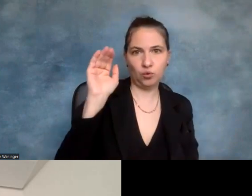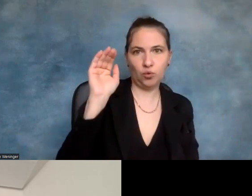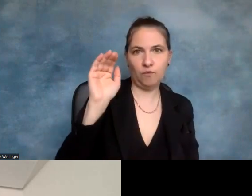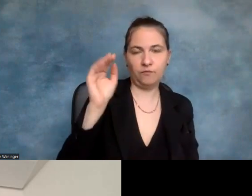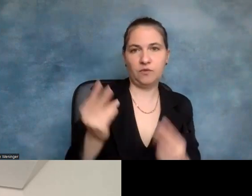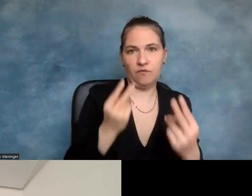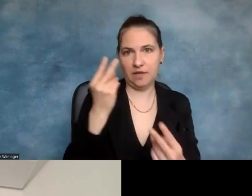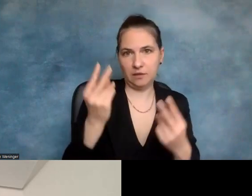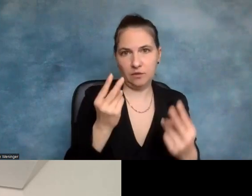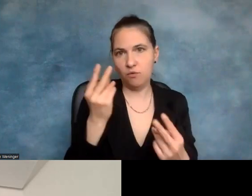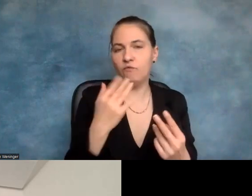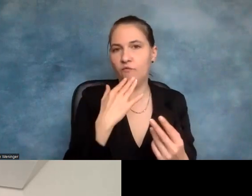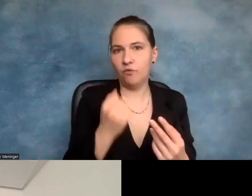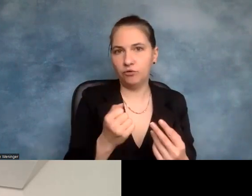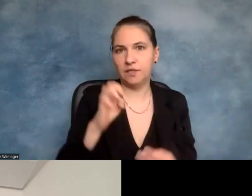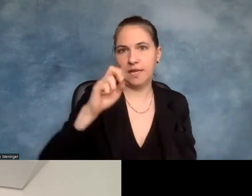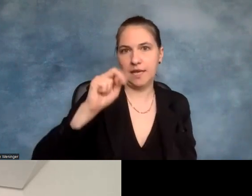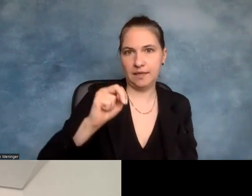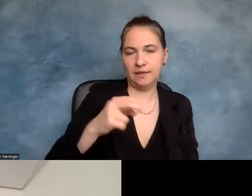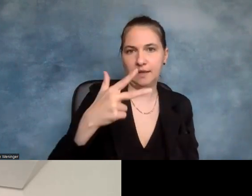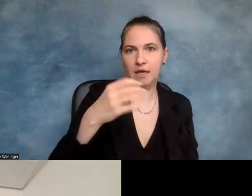Zukunftsversion sein der EN